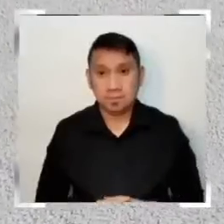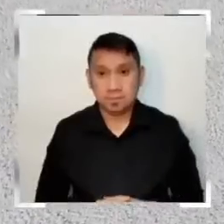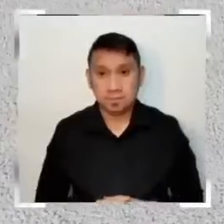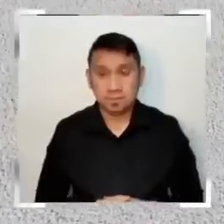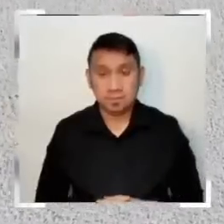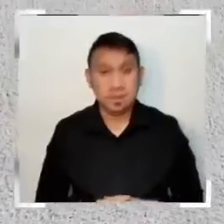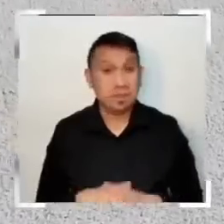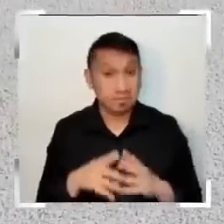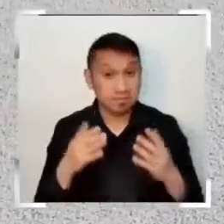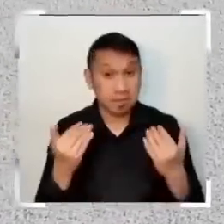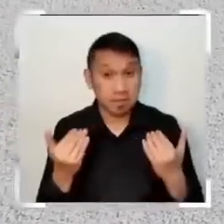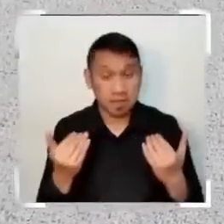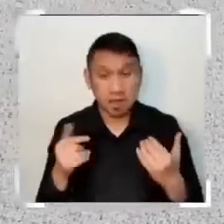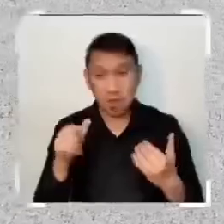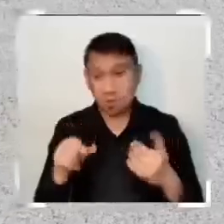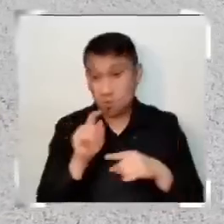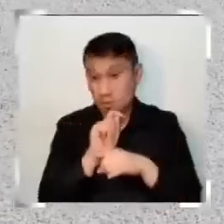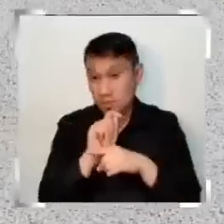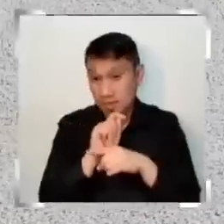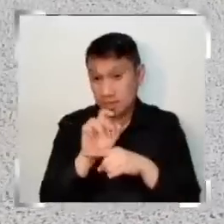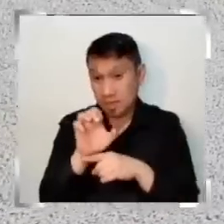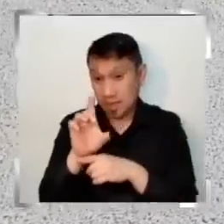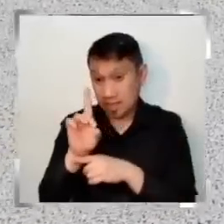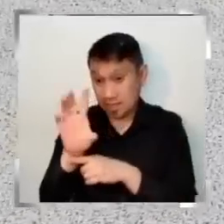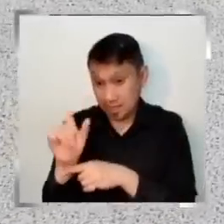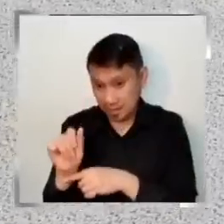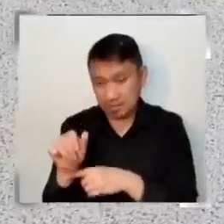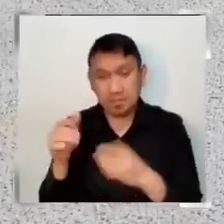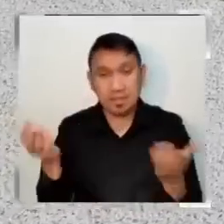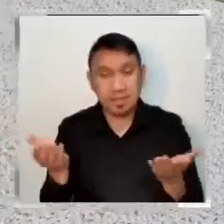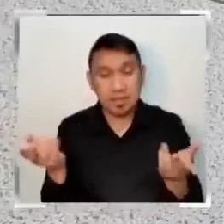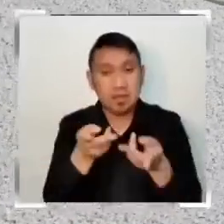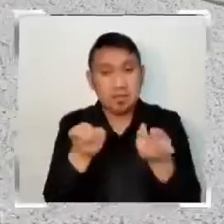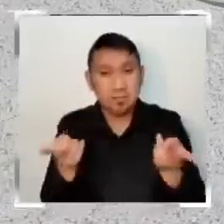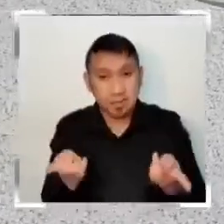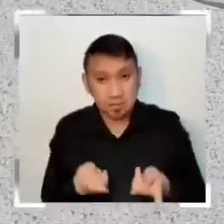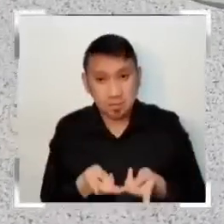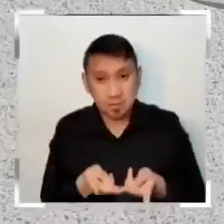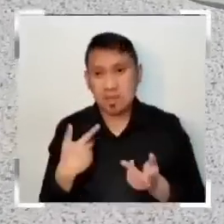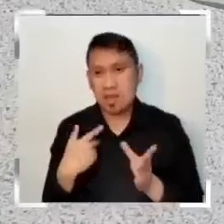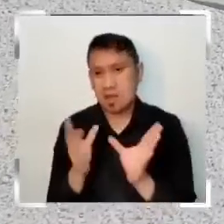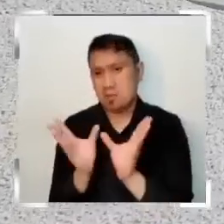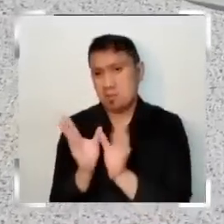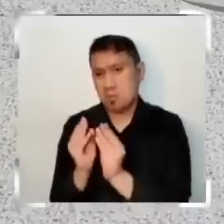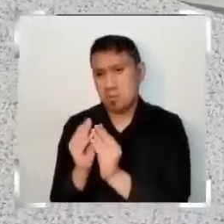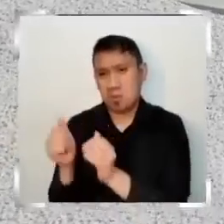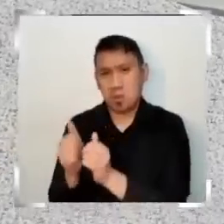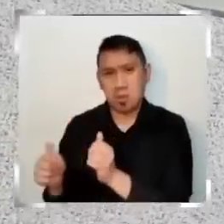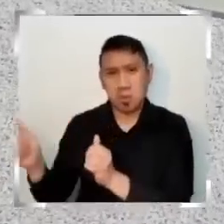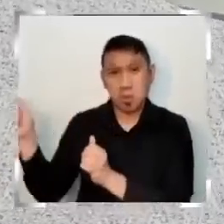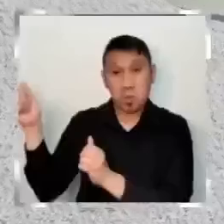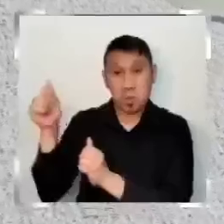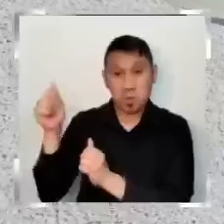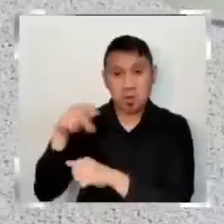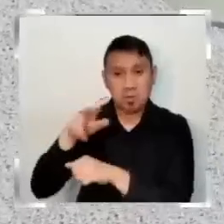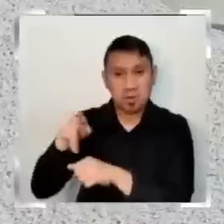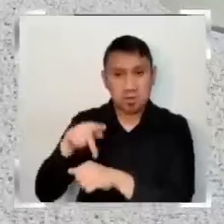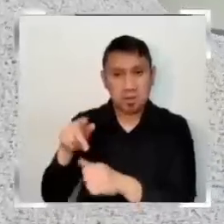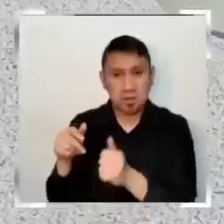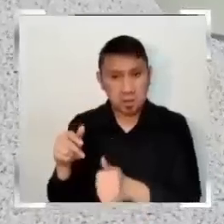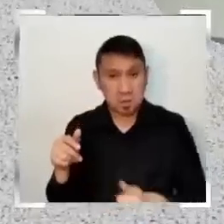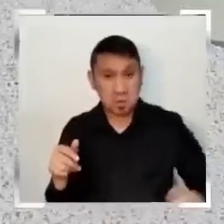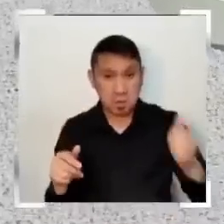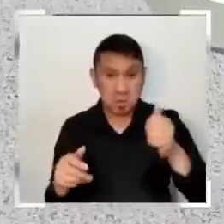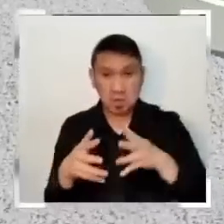Sa gitna po ng balikatan exercises dito sa Pilipinas, nagpulong ang matataas na opisyal ng Pilipinas at Amerika tungkol sa planong joint patrol sa